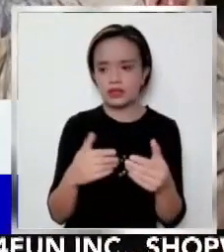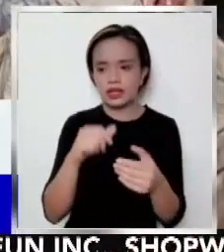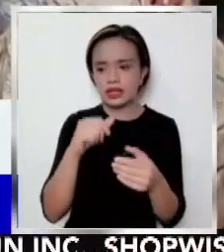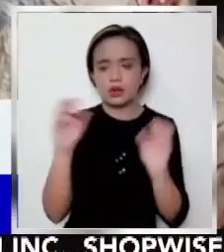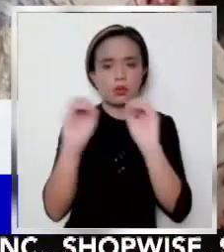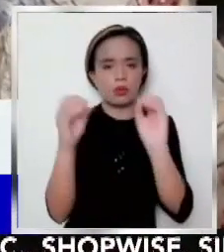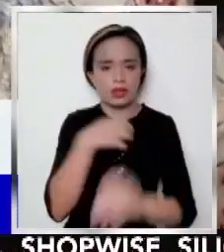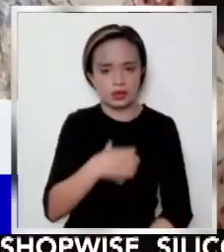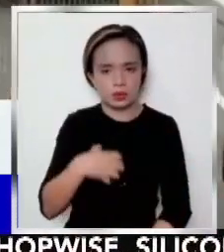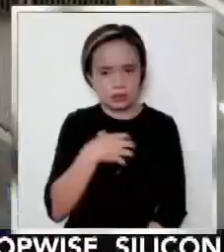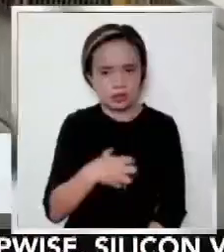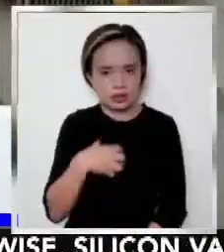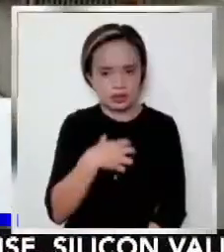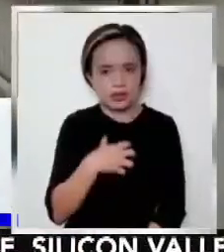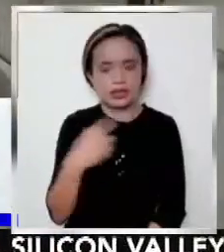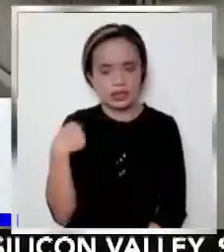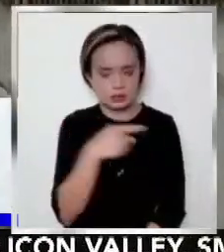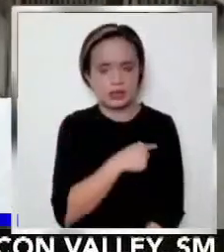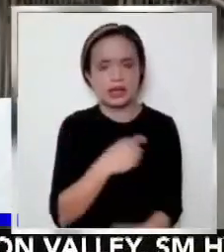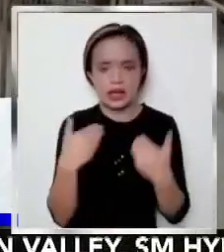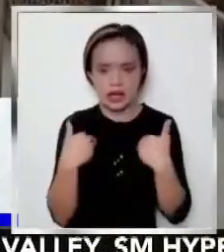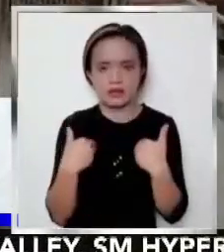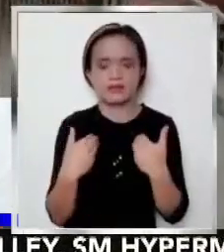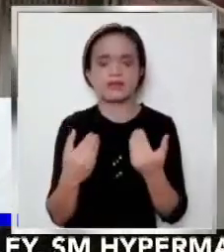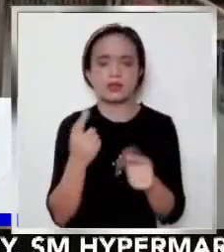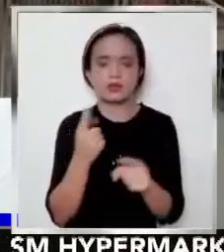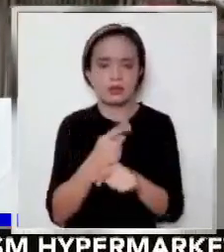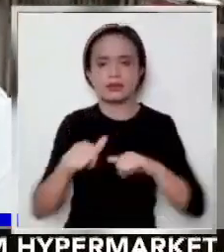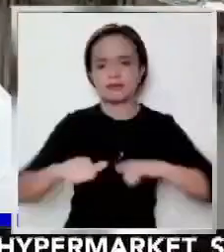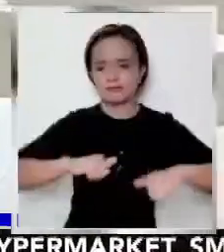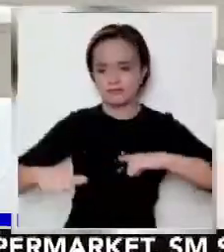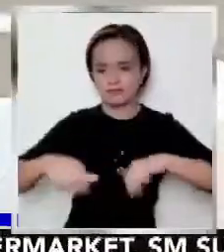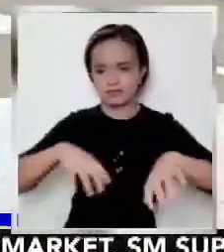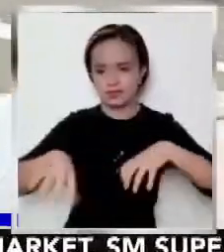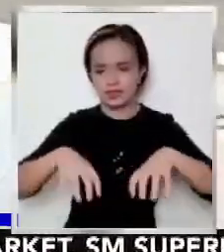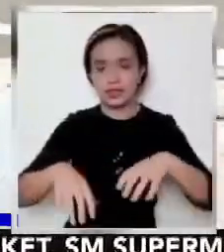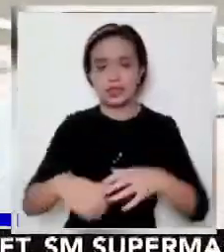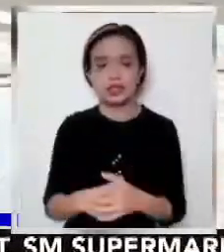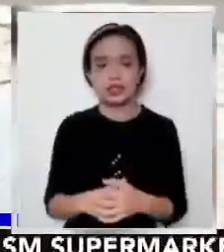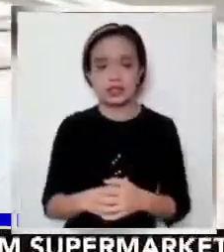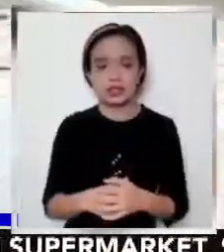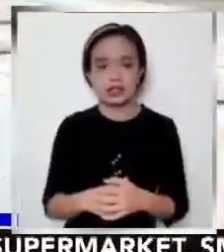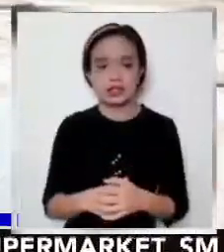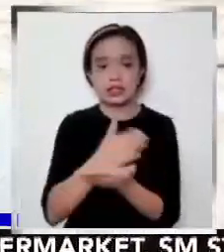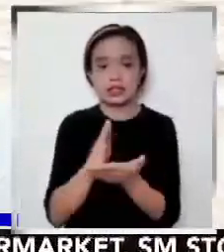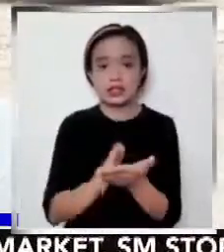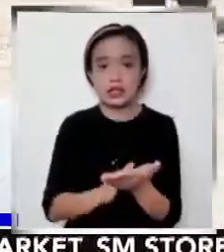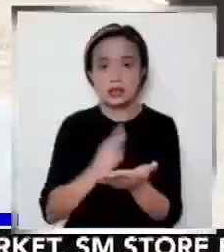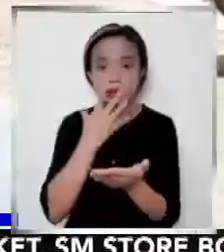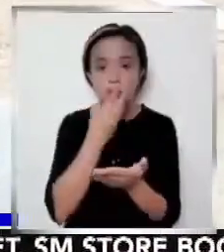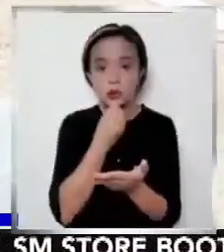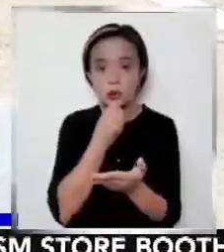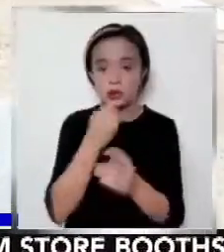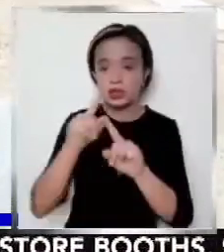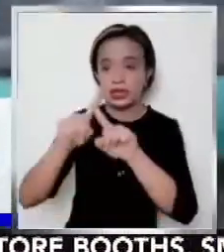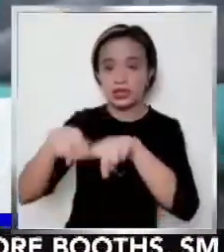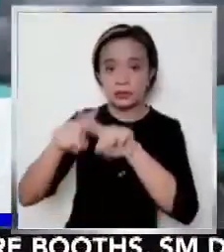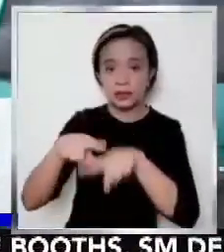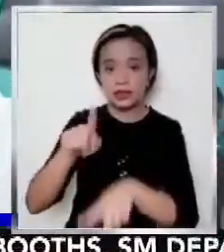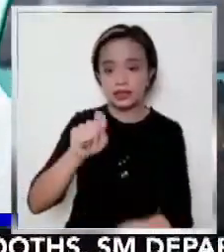undertake appropriate actions naman. Ngayon pa lang, nababahala na ang ilang nakadepende sa mga TNVS sa